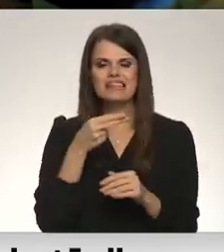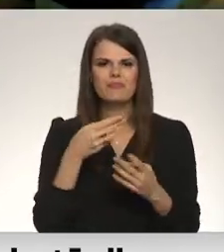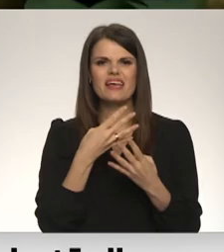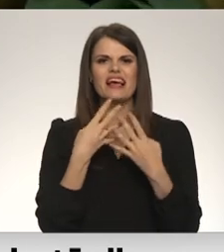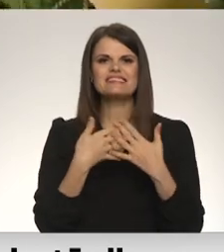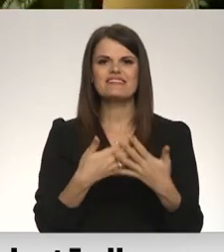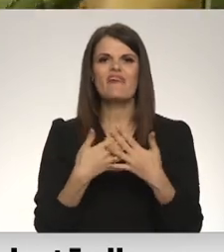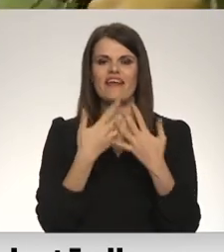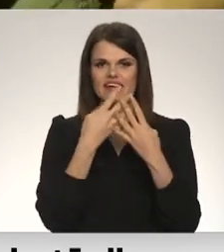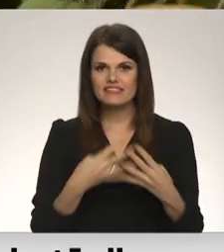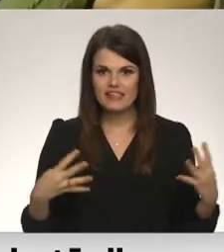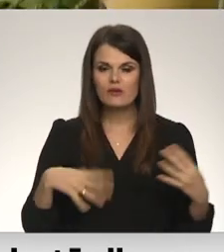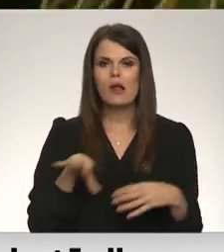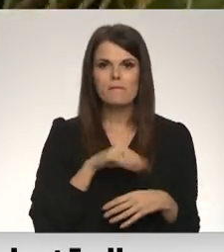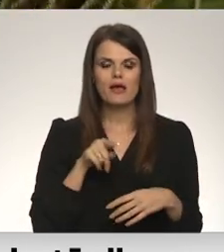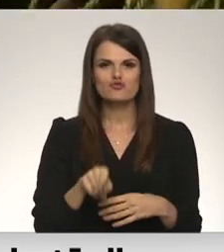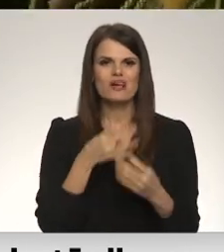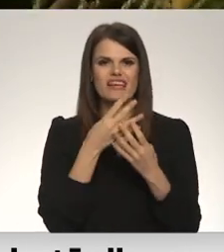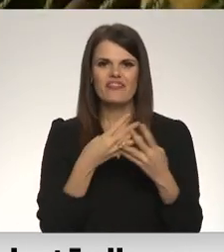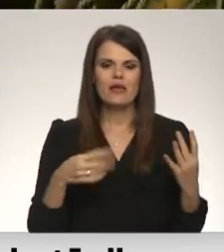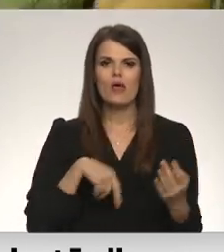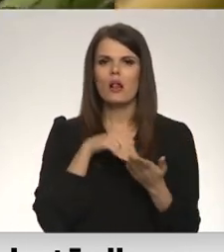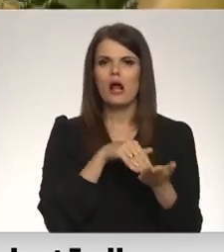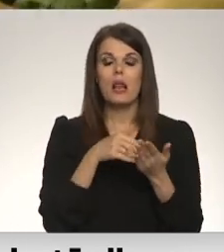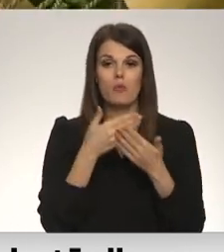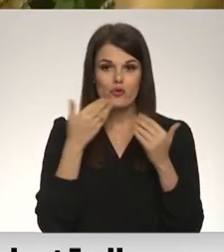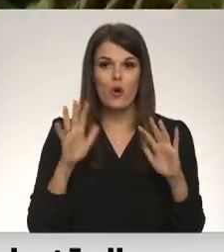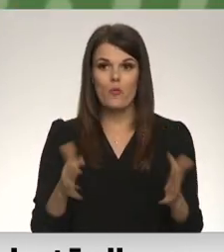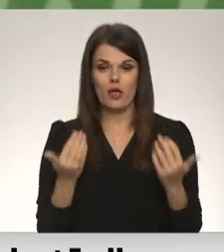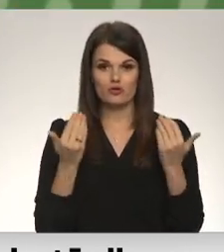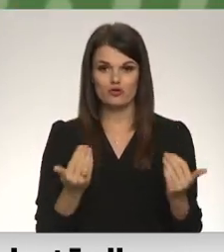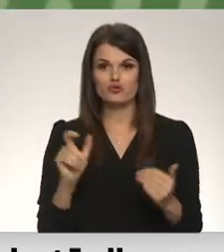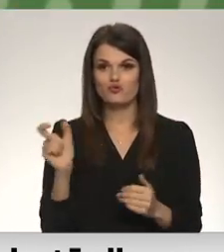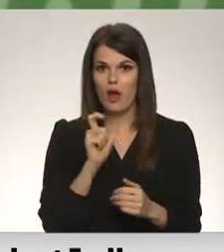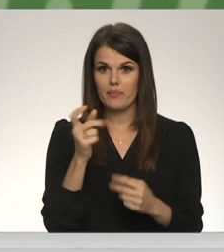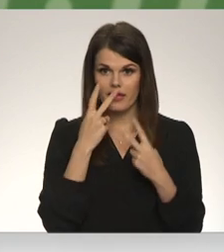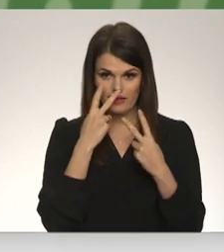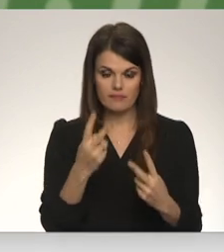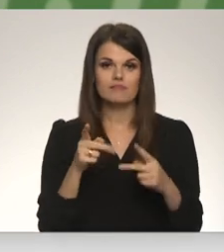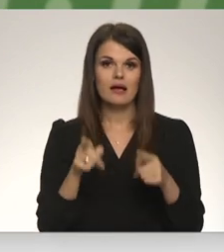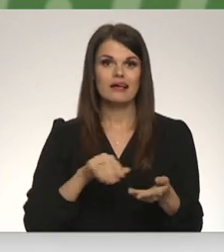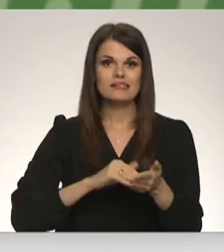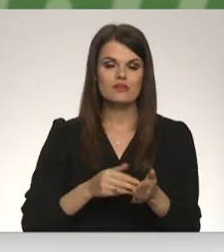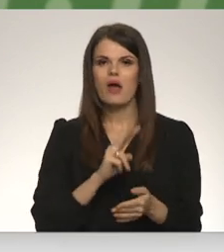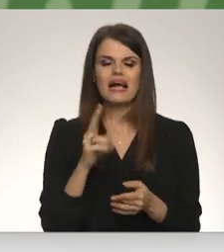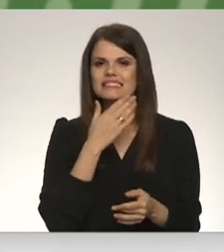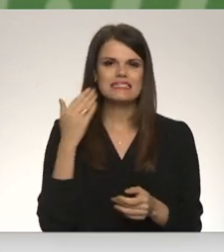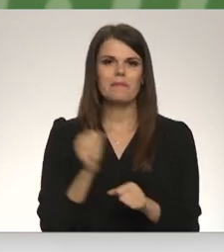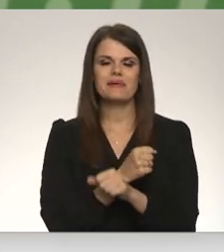tīklus. Tā kā mēs viņus ilgi neglabājam, bet šobrīd, ņemot vērā šo situāciju, tie, kas netika